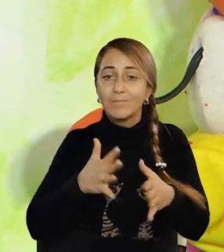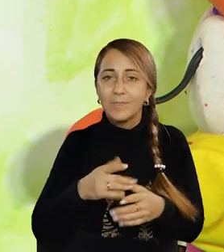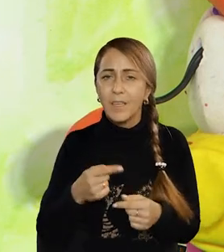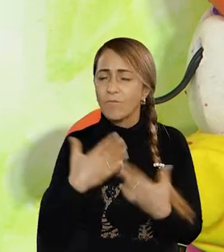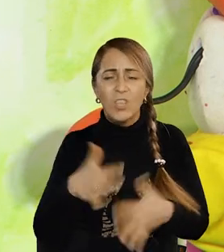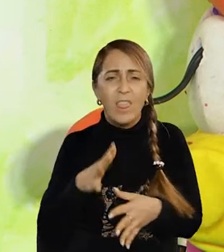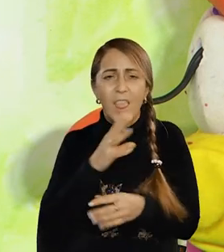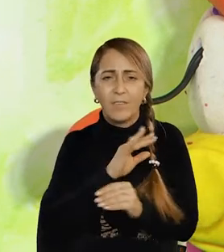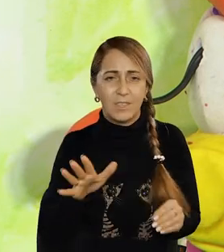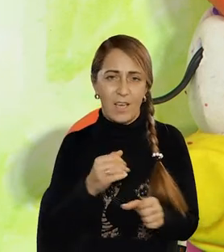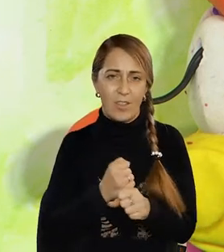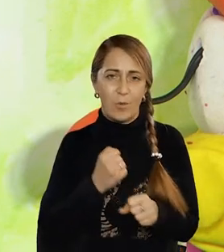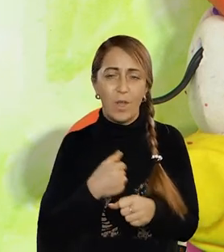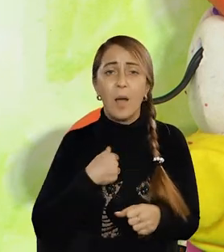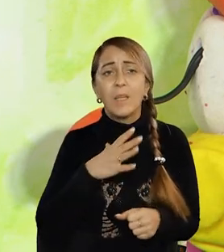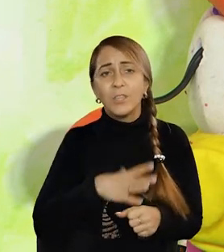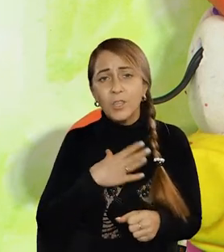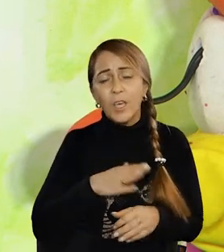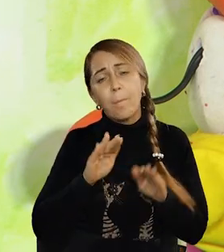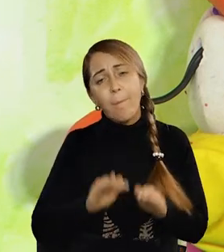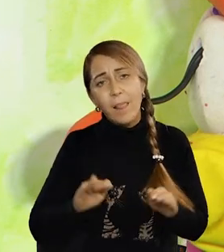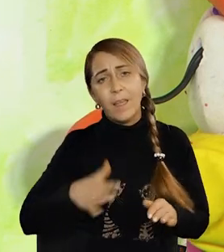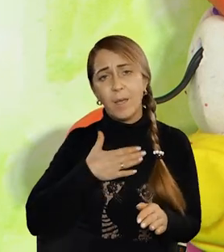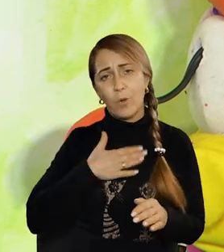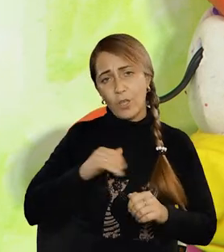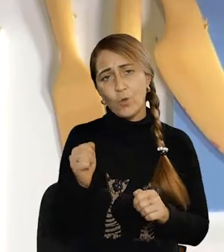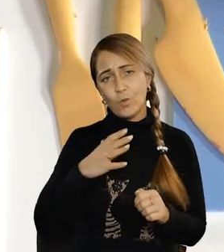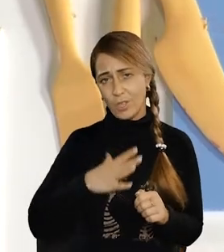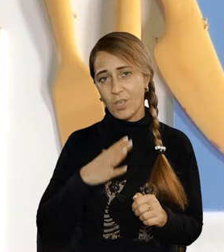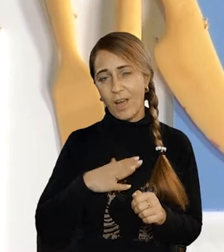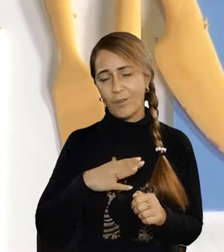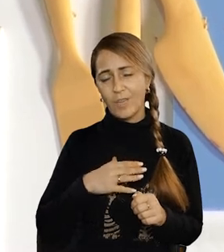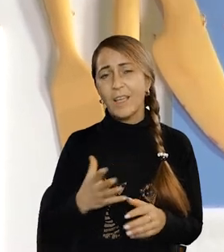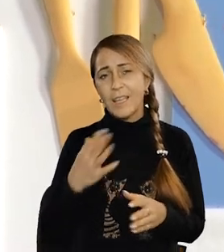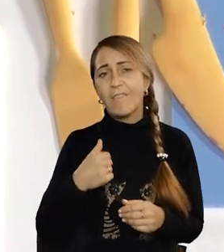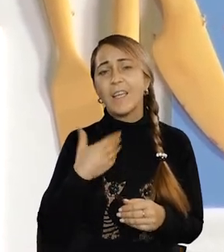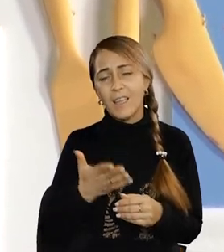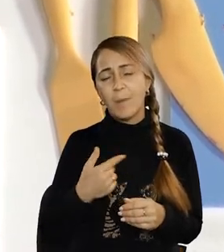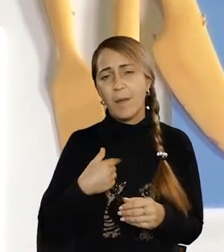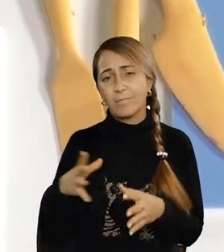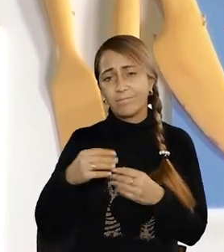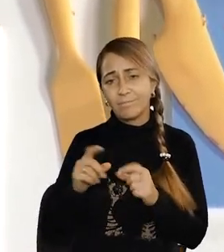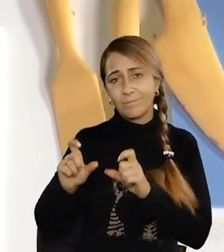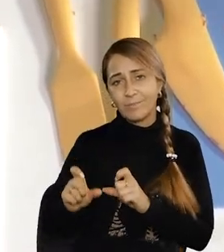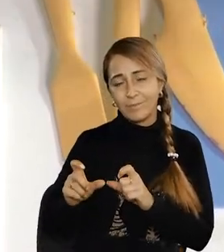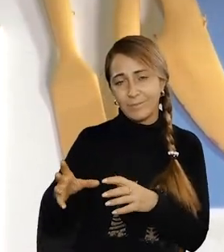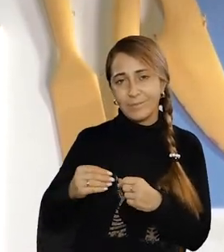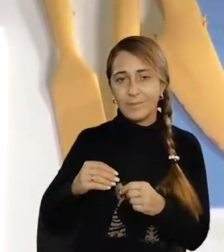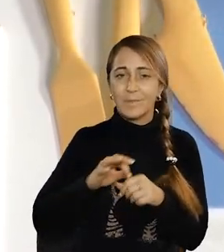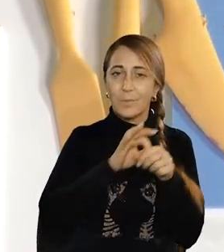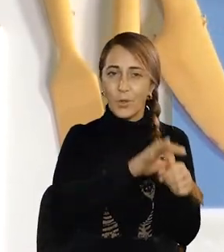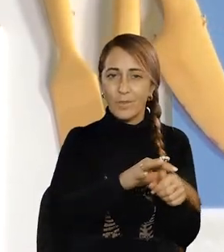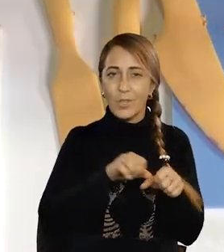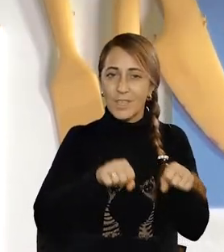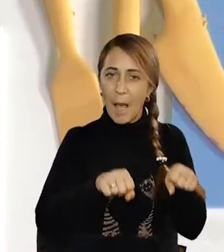не встигаю. А мене, напевно, чекають мої маленькі друзі». «Ех, так давай я тебе підвезу на електросамокаті до